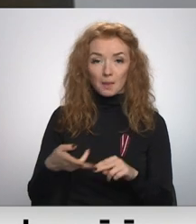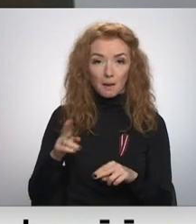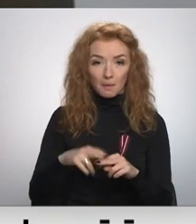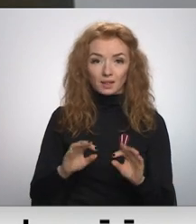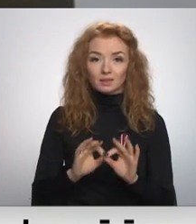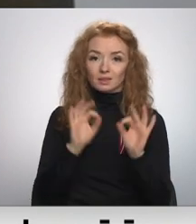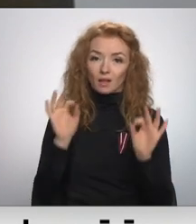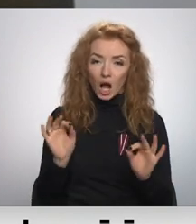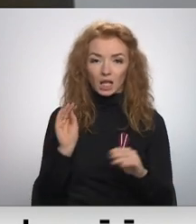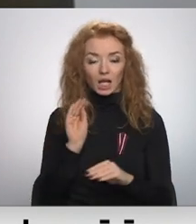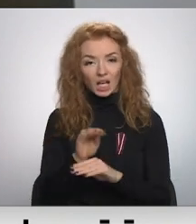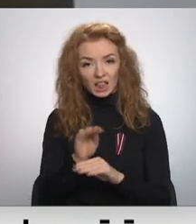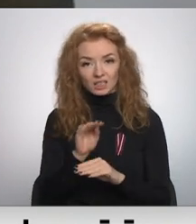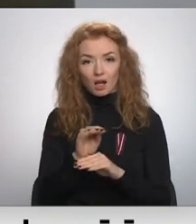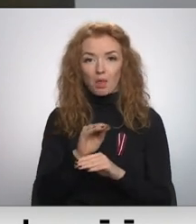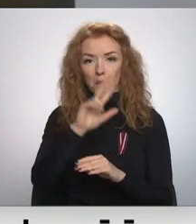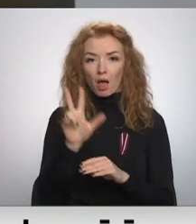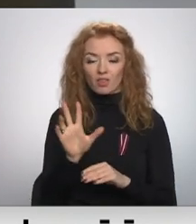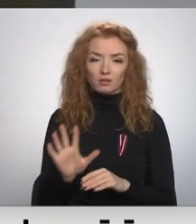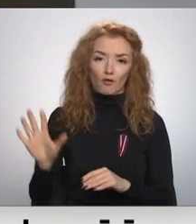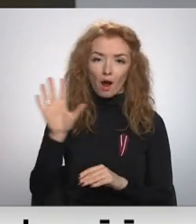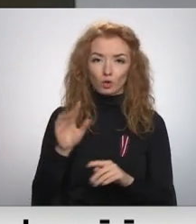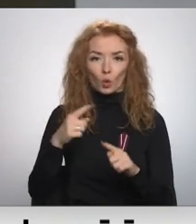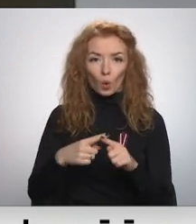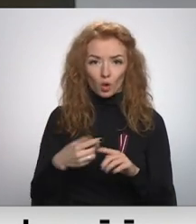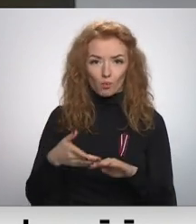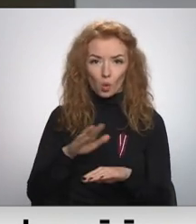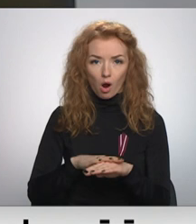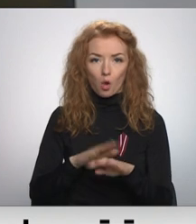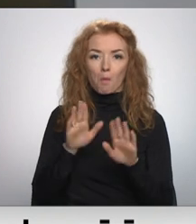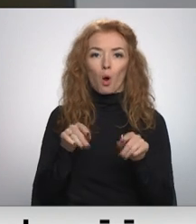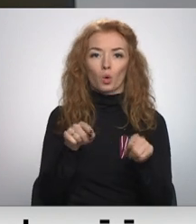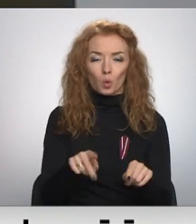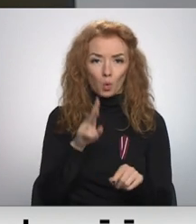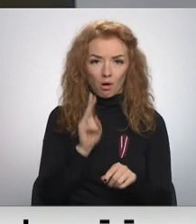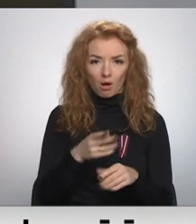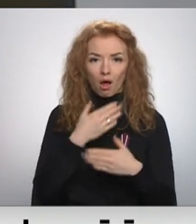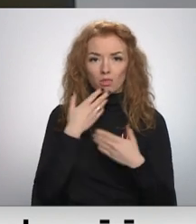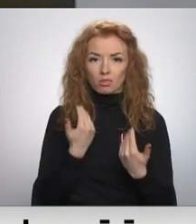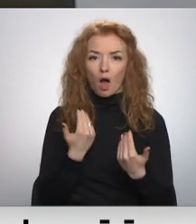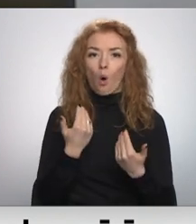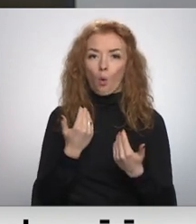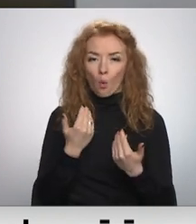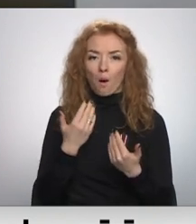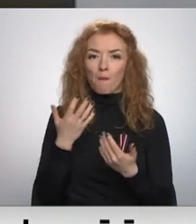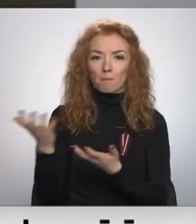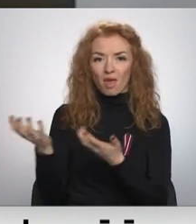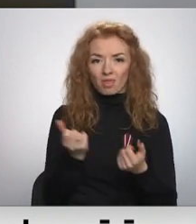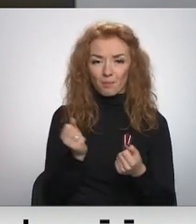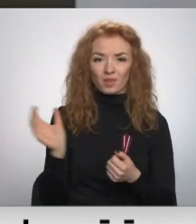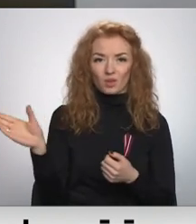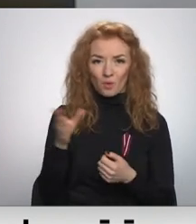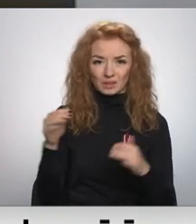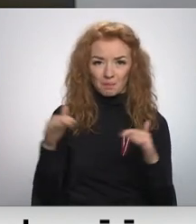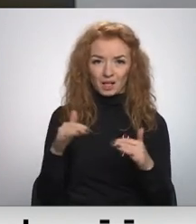sākt ar to, ka kritizēt Baltijas valstis un Poliju tikai par to, ka netiek pieņemta patveruma pieteikuma no visiem, laikam nav